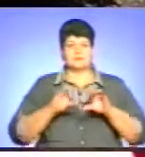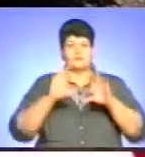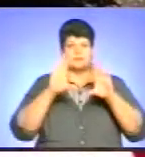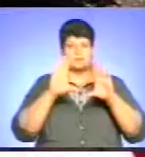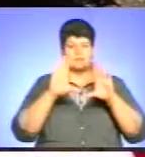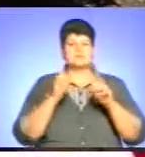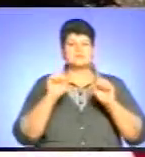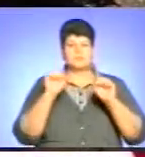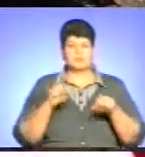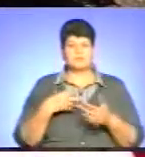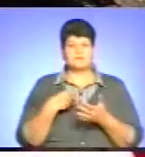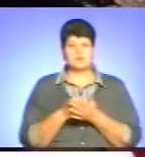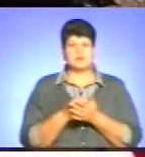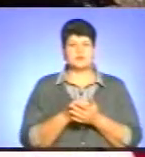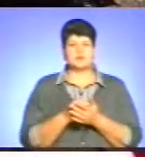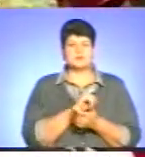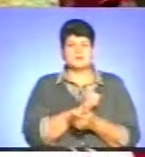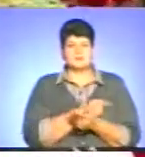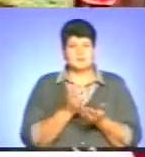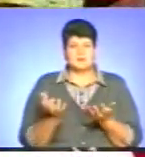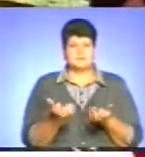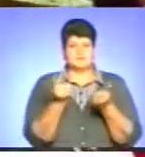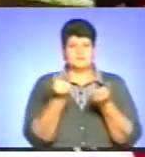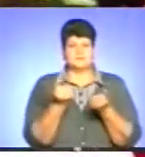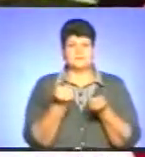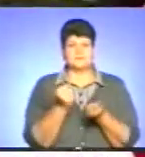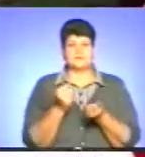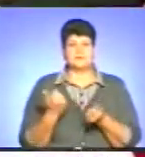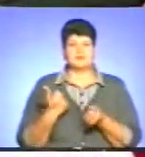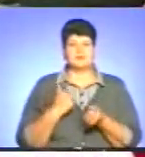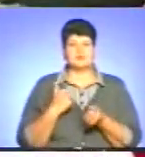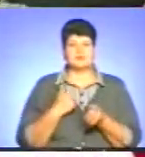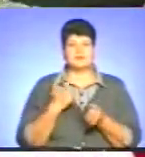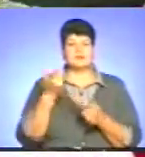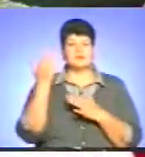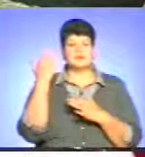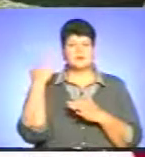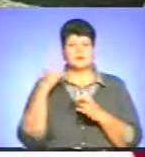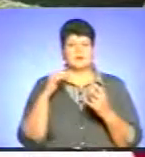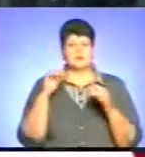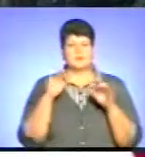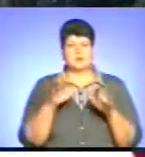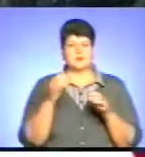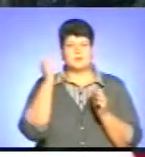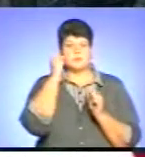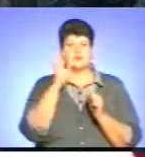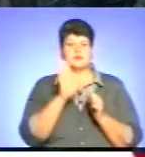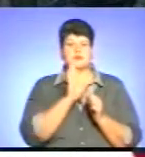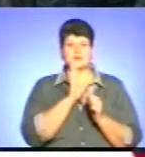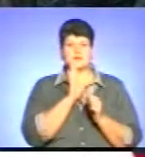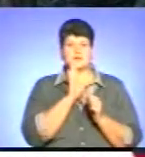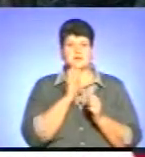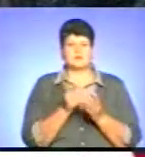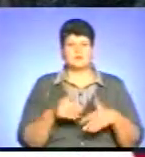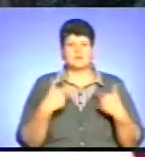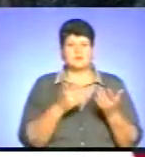ми змогли достати рештки солдата. Тодішні події пам'ятає жителька Колодіївки Станіслава Писаренко. Вона й запропонувала